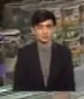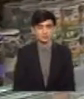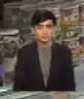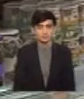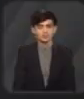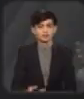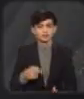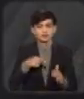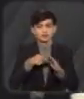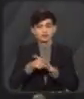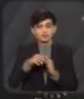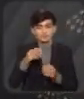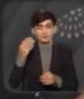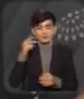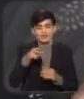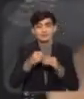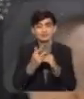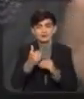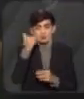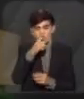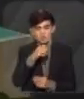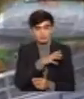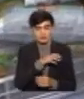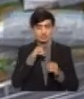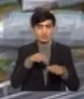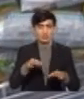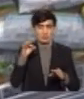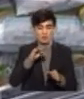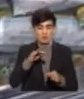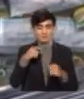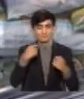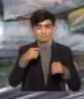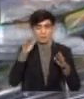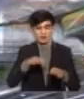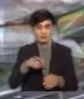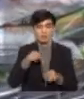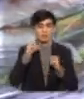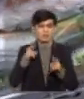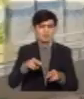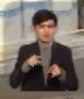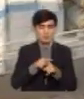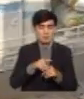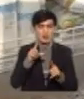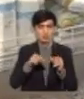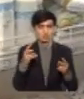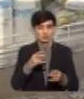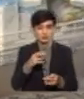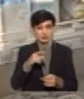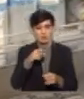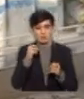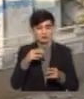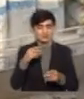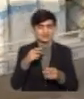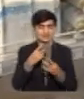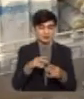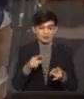В Таможенном союзе еще в 2013 году решили, что на рынке должно быть только безопасное молоко. Для этого разработали требования, в